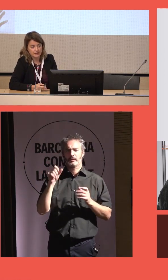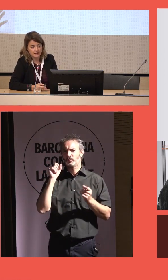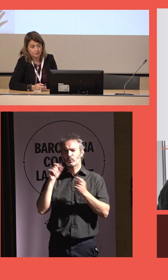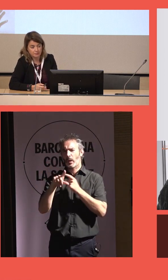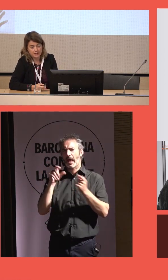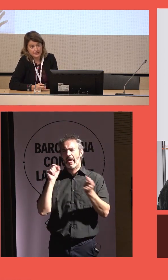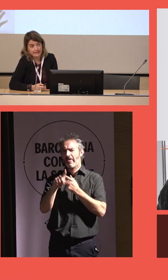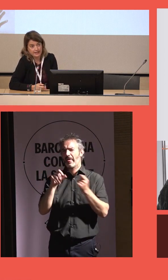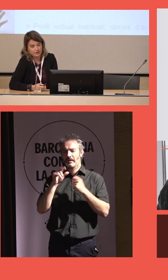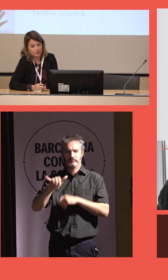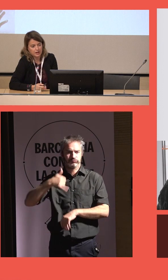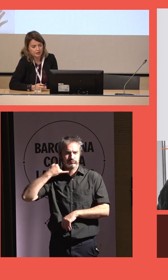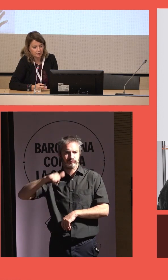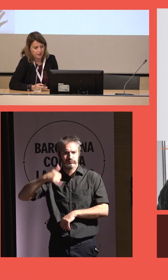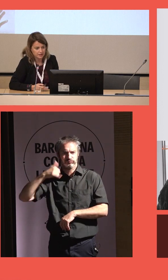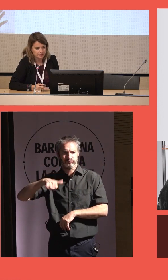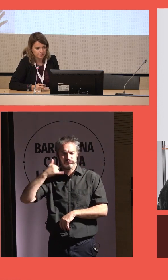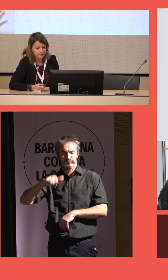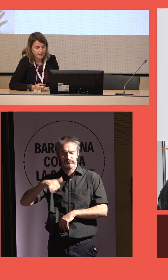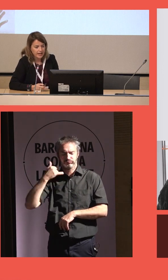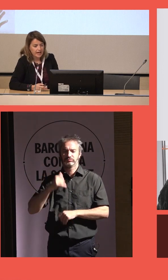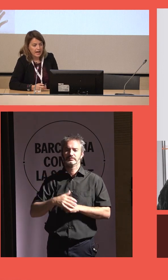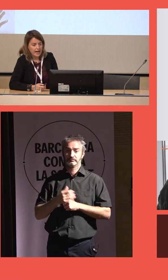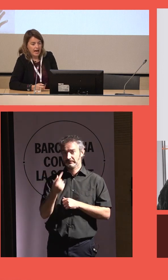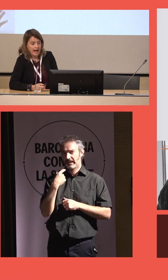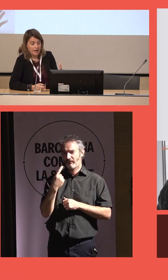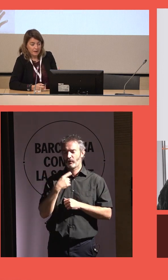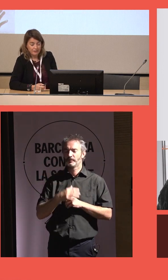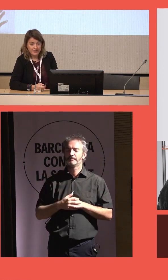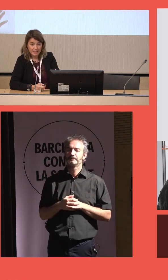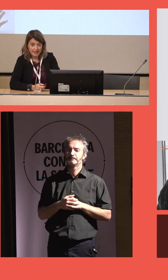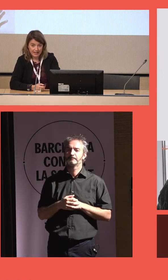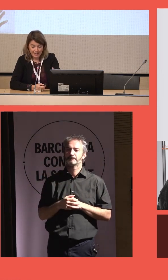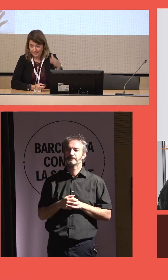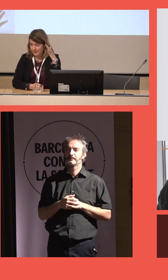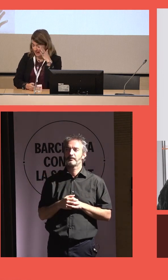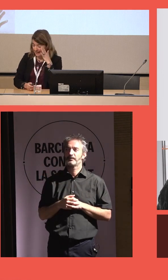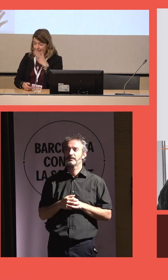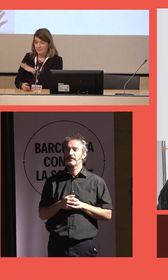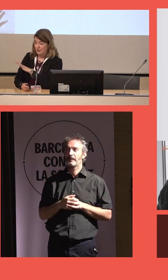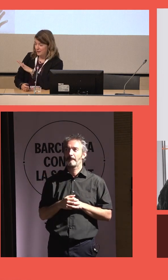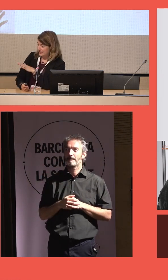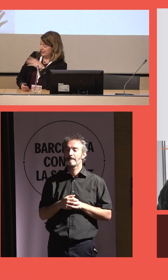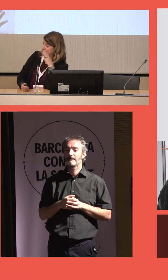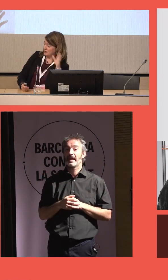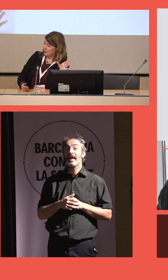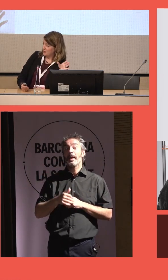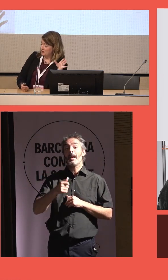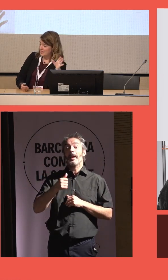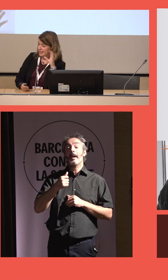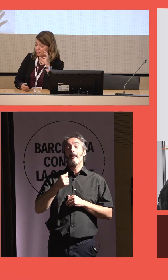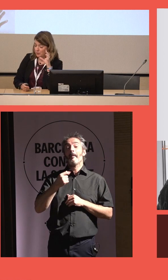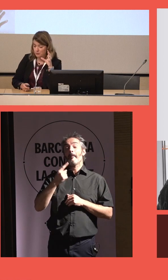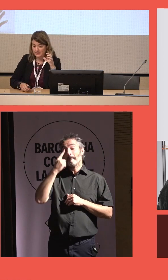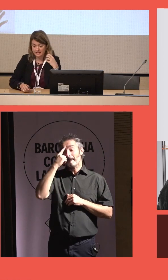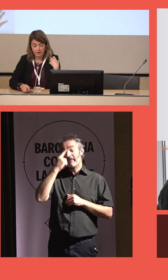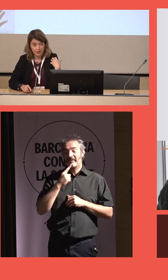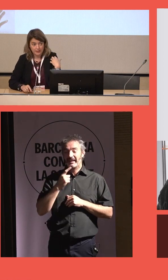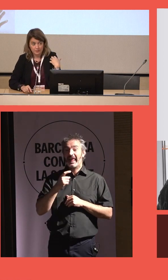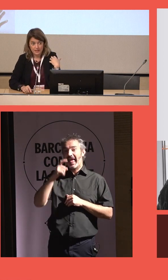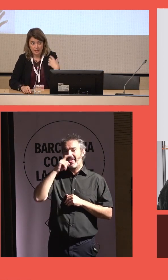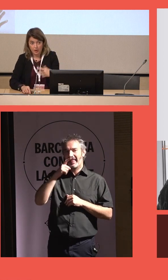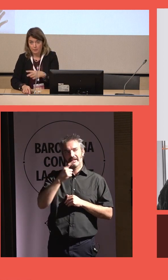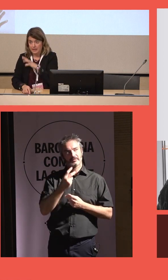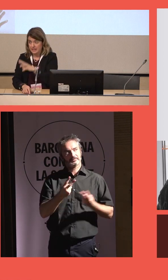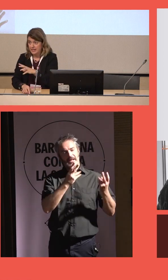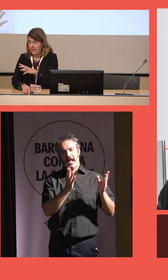les ateses les rebudes el perfil ara amb això de les edats això no hi és aquí però és veritat que